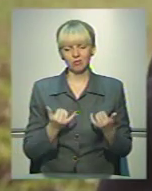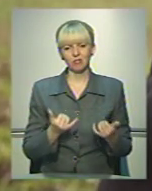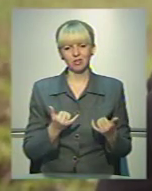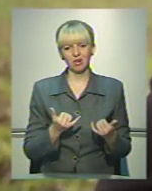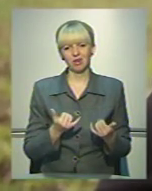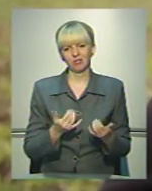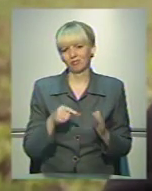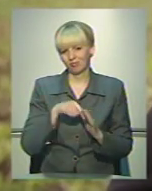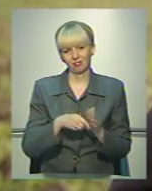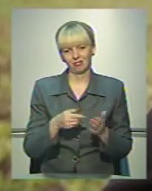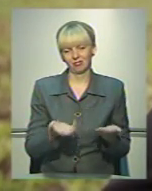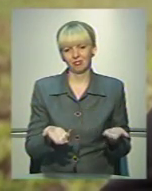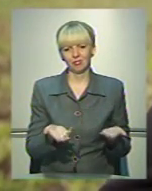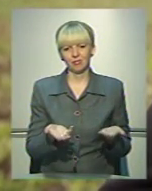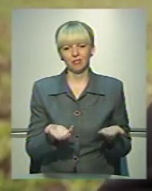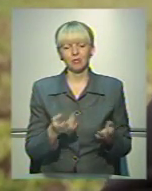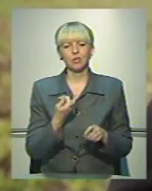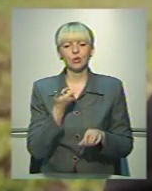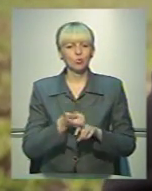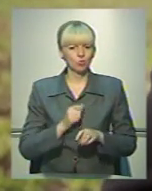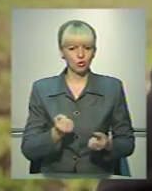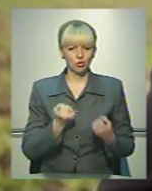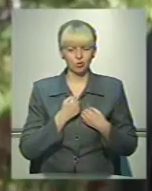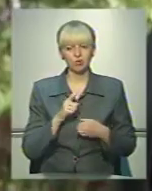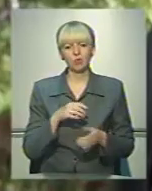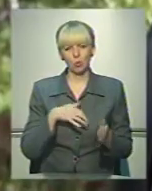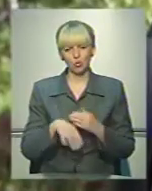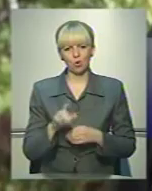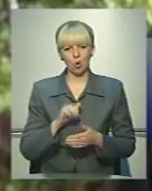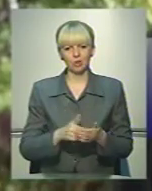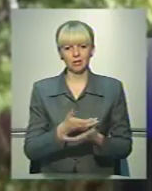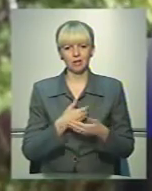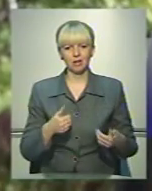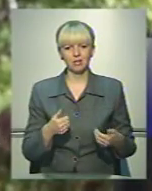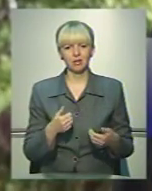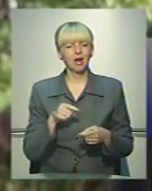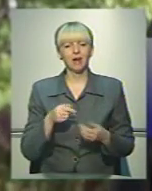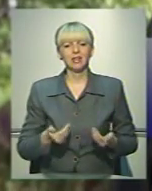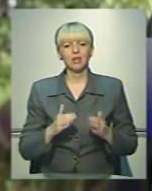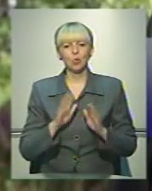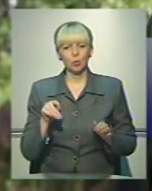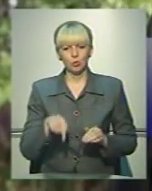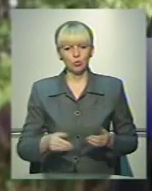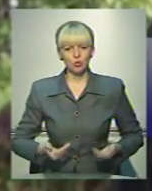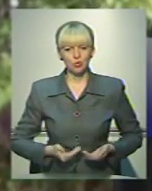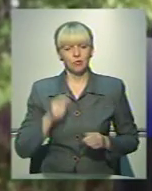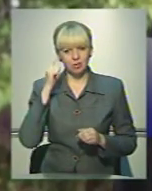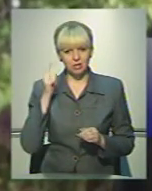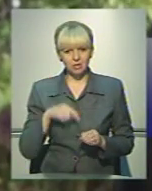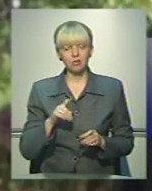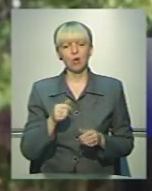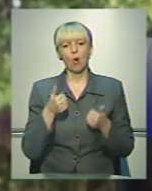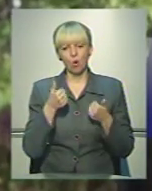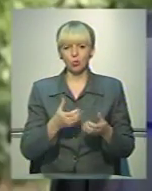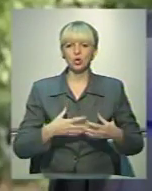буде неумісно. Але дуже шкода, що пішов від нас. Я недавно тут живу, але знаю, що